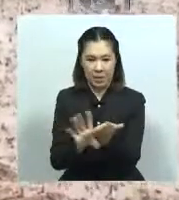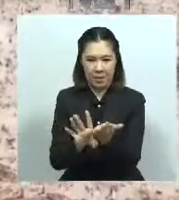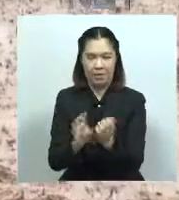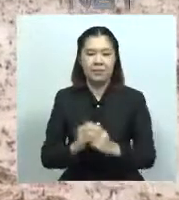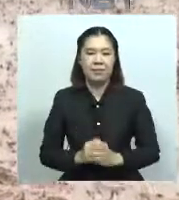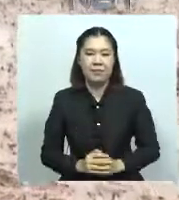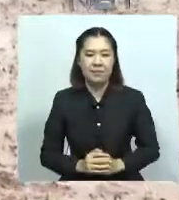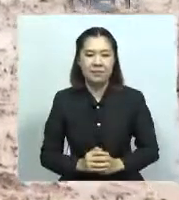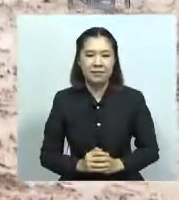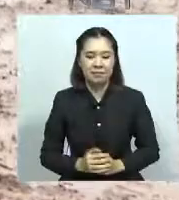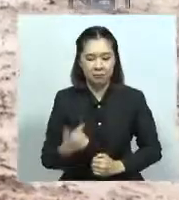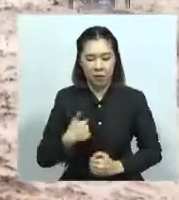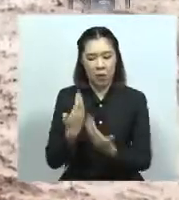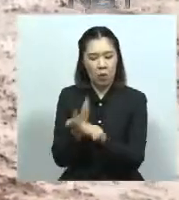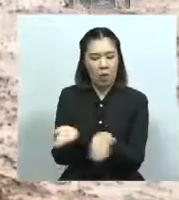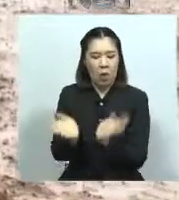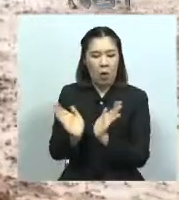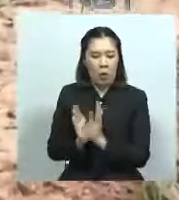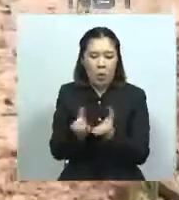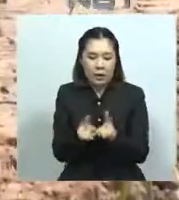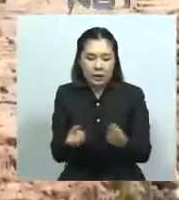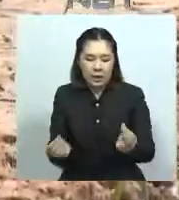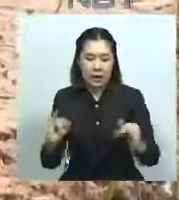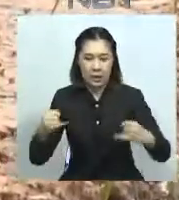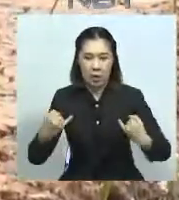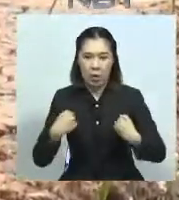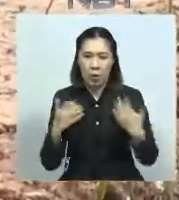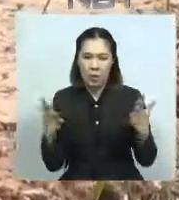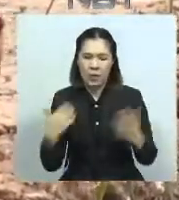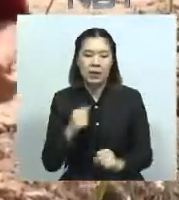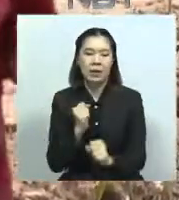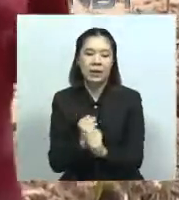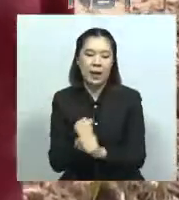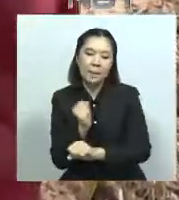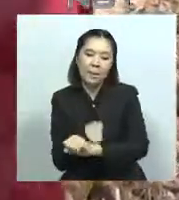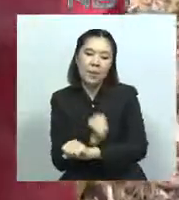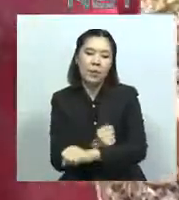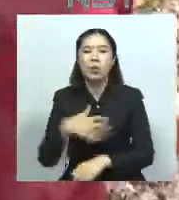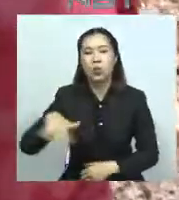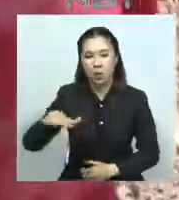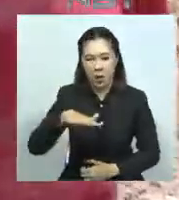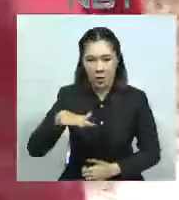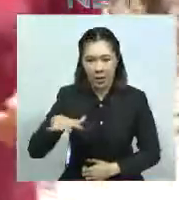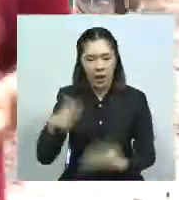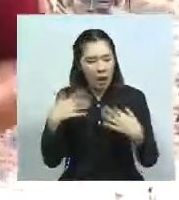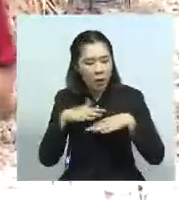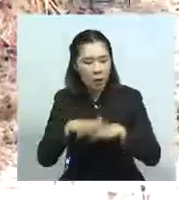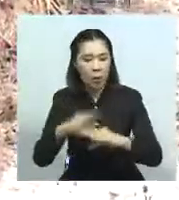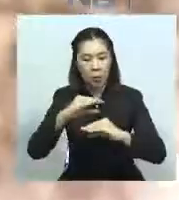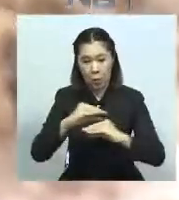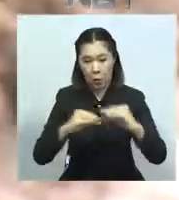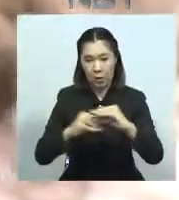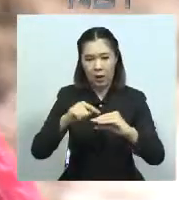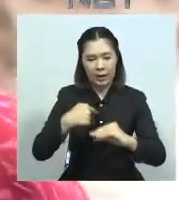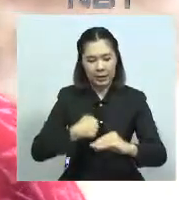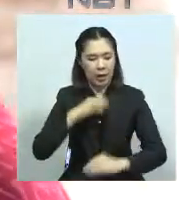ใจเพราะครอบครัวไม่มีที่ดินทำกินมีอาชีพรับจ้างทั่วไปการได้เข้าร่วมโครงการนี่คือสิ่งที่ทำให้เ